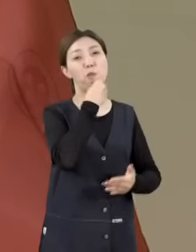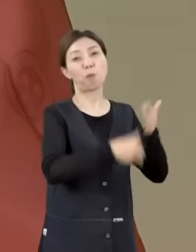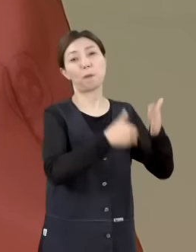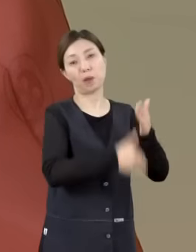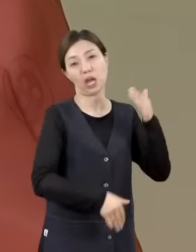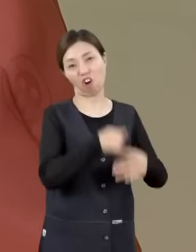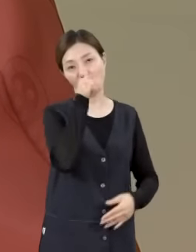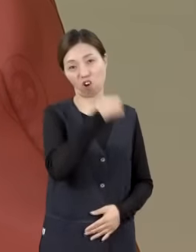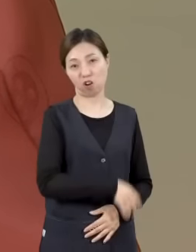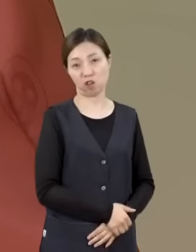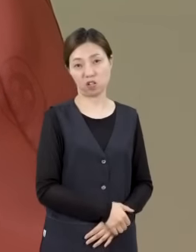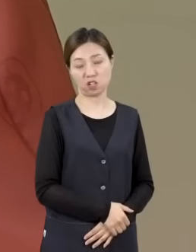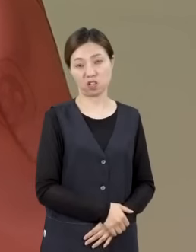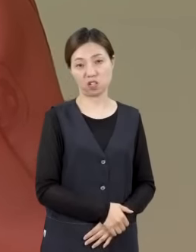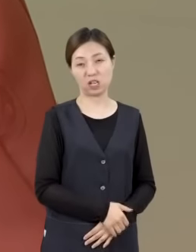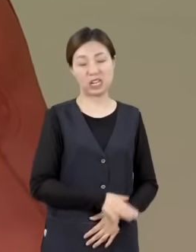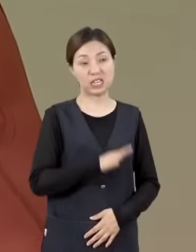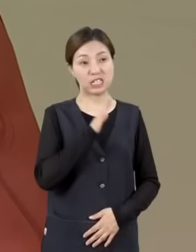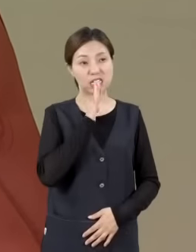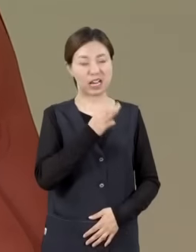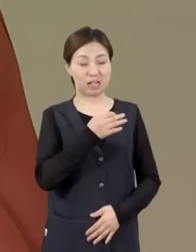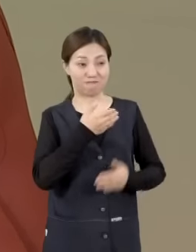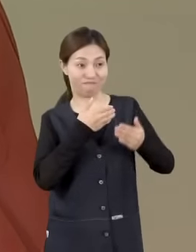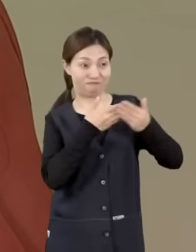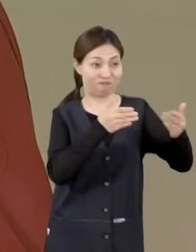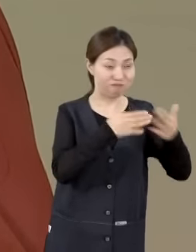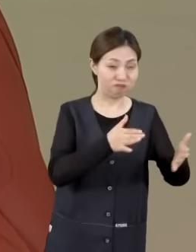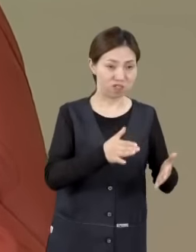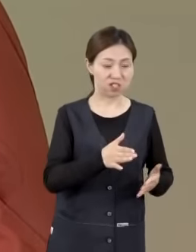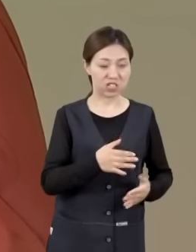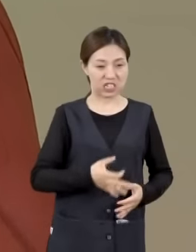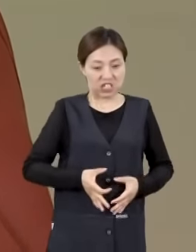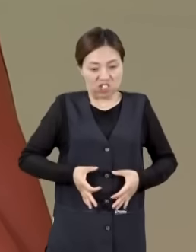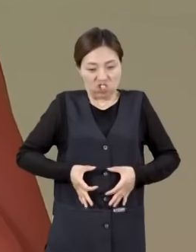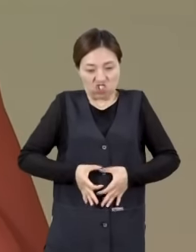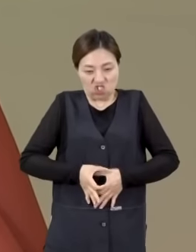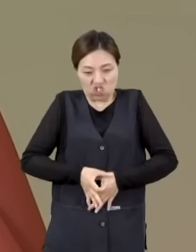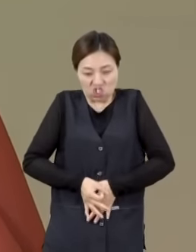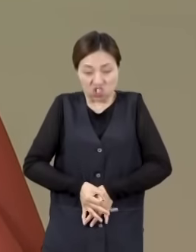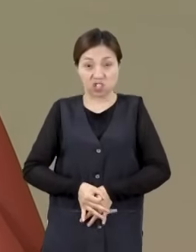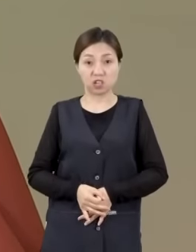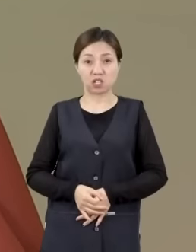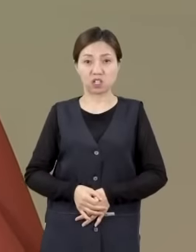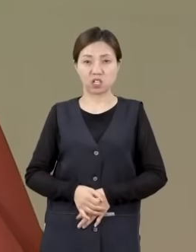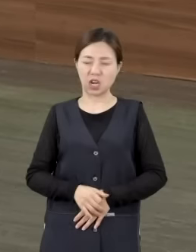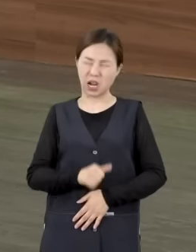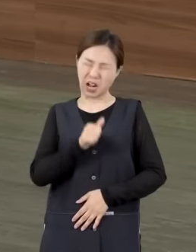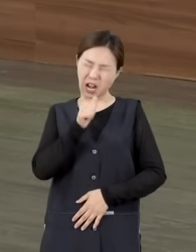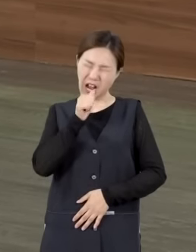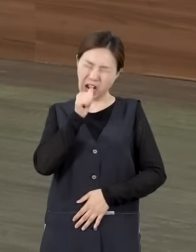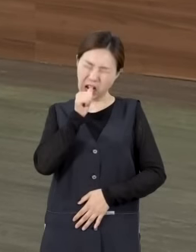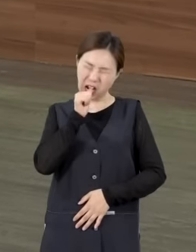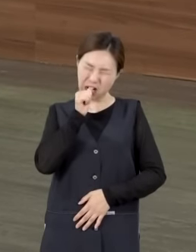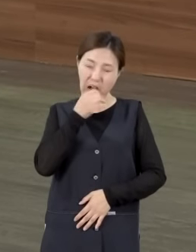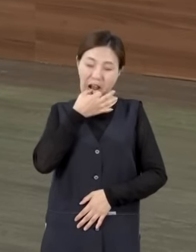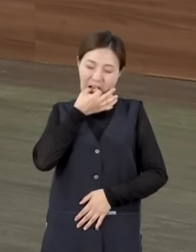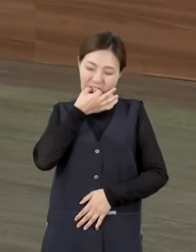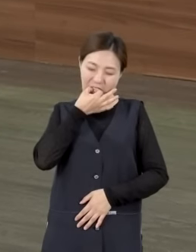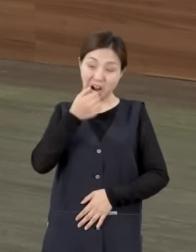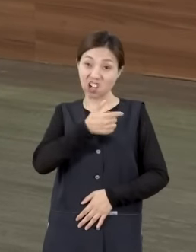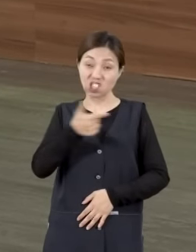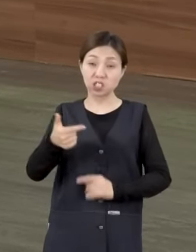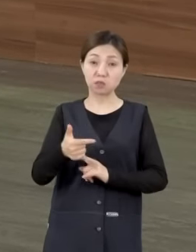그런 이기적이고 복 까먹는 마음에 어떻게 부처님의 가피가 들어올 수가 있겠어요 그러니까 이걸